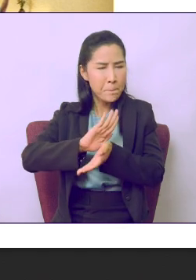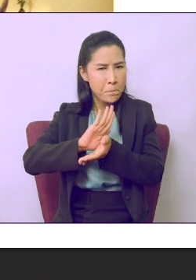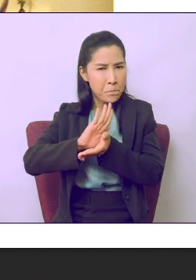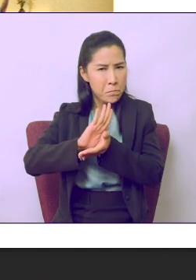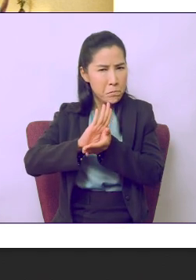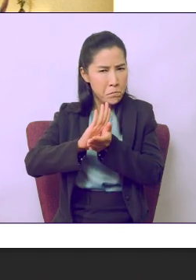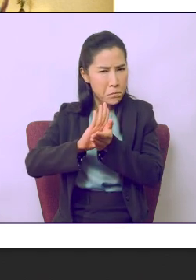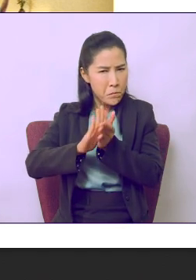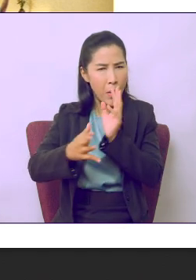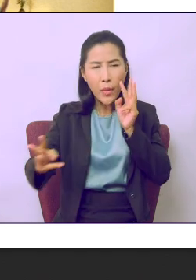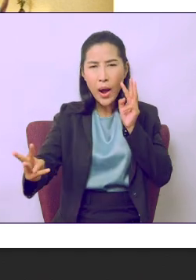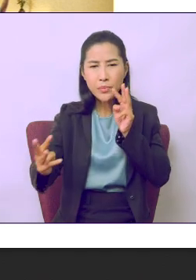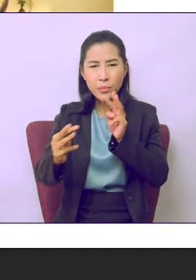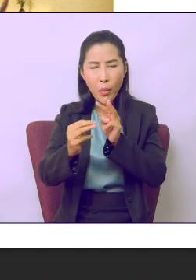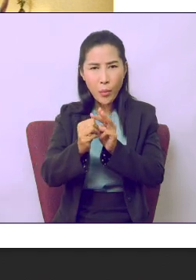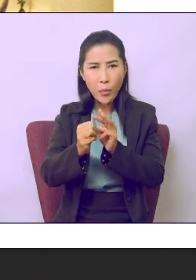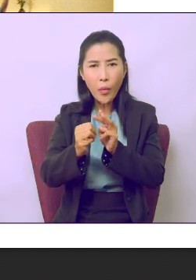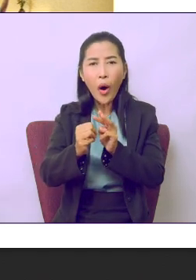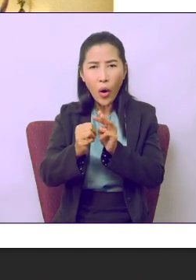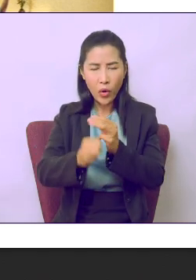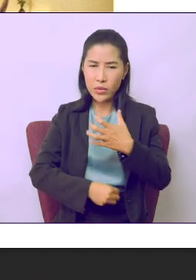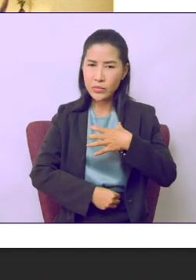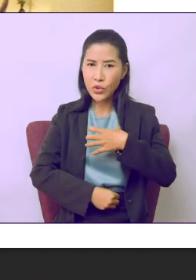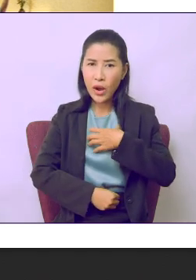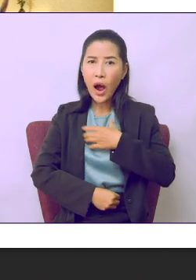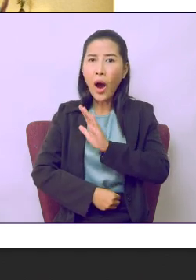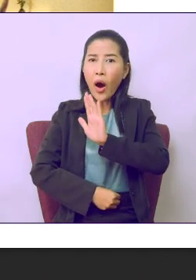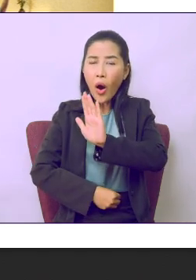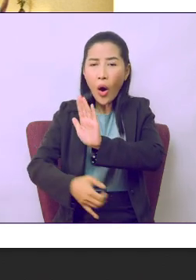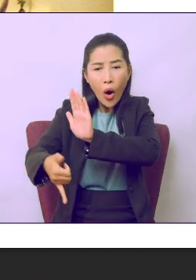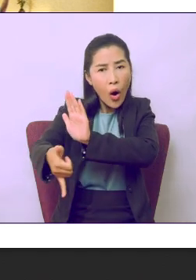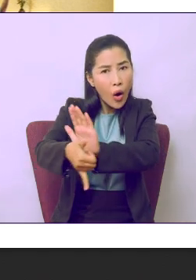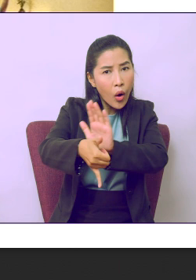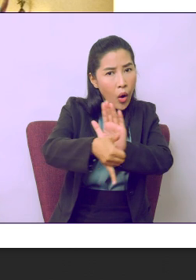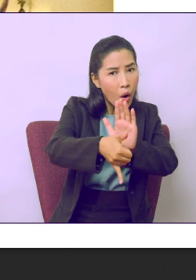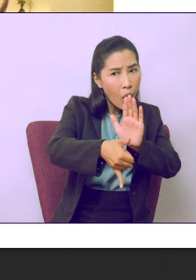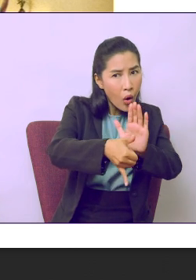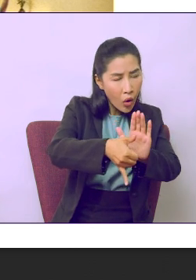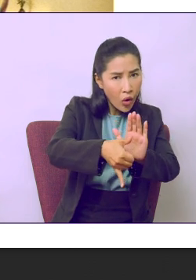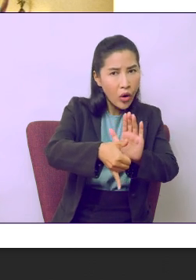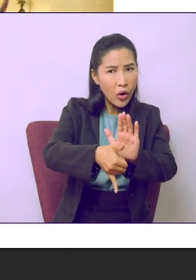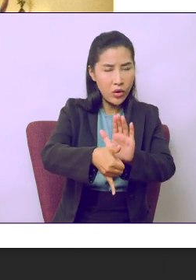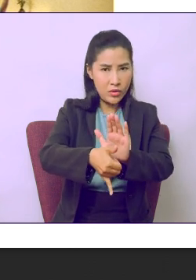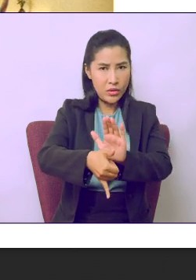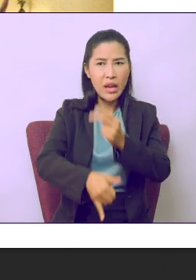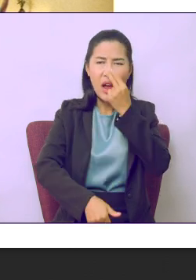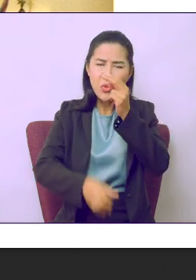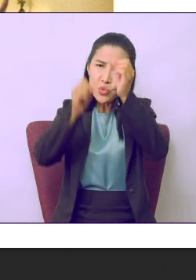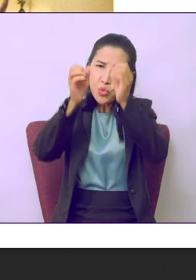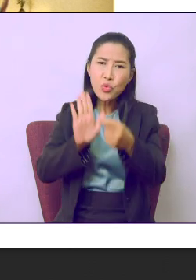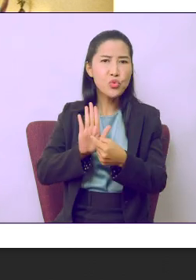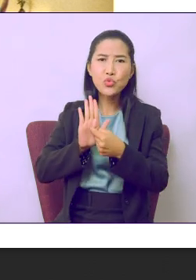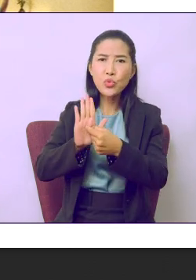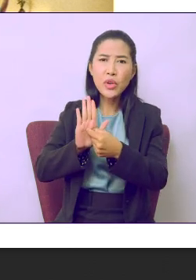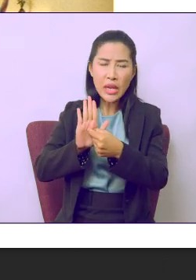สมนะครับกับกับอ่าความต้องการของเด็กแต่ละคนเนาะอย่าอย่าอย่าดูผมเป็นตัวอย่างเนาะคือดู